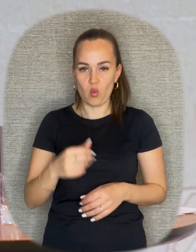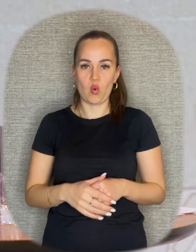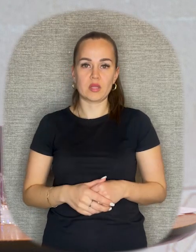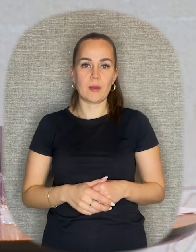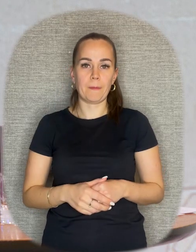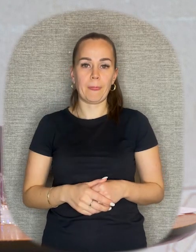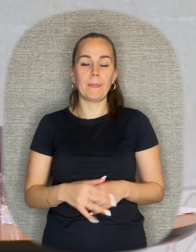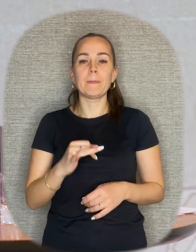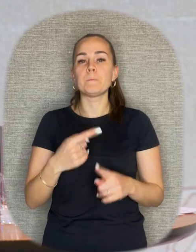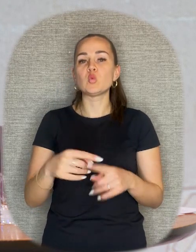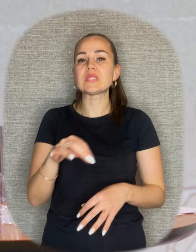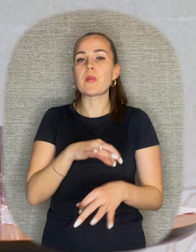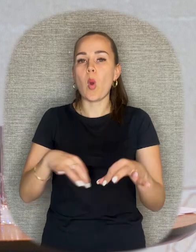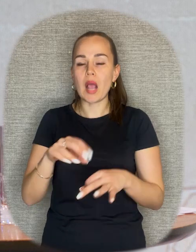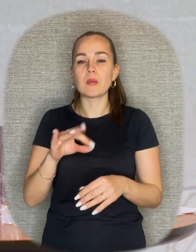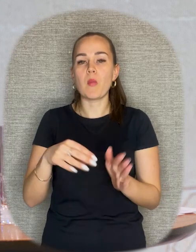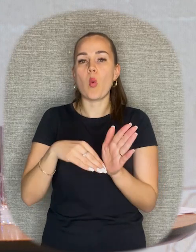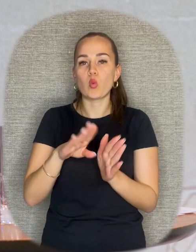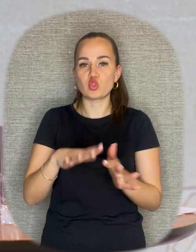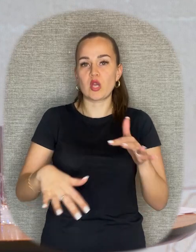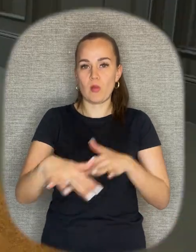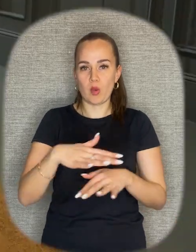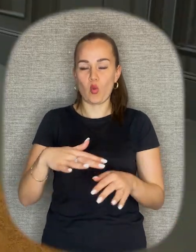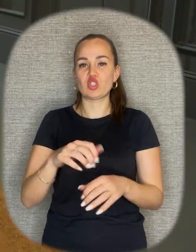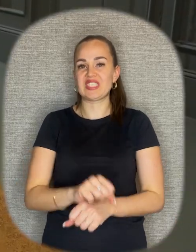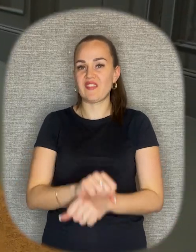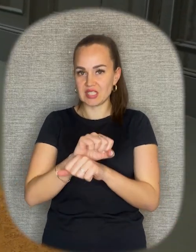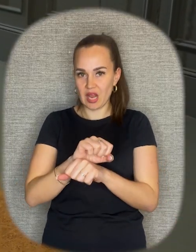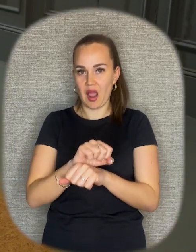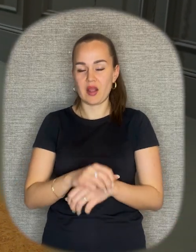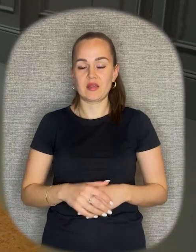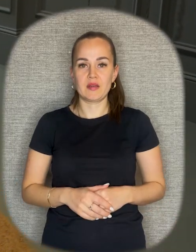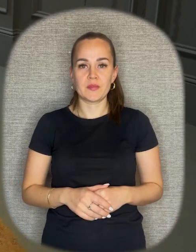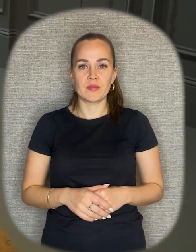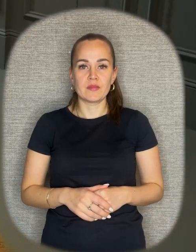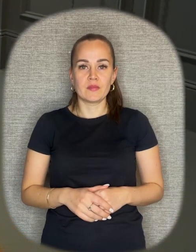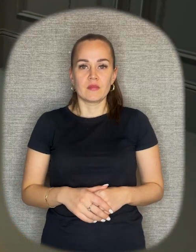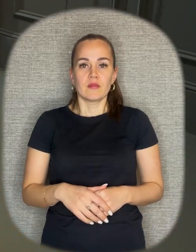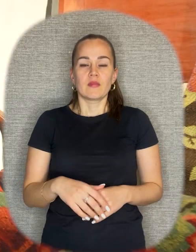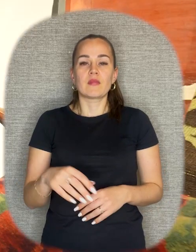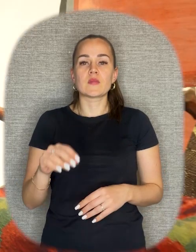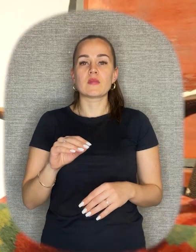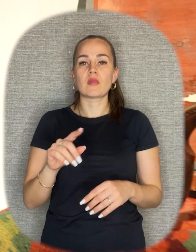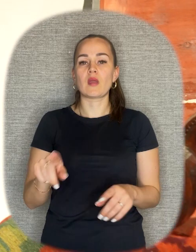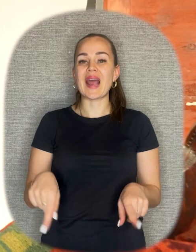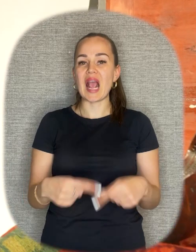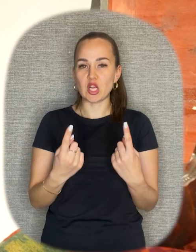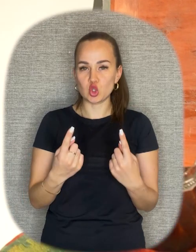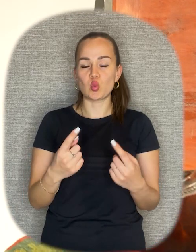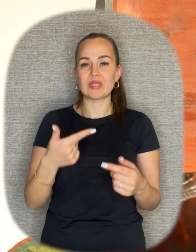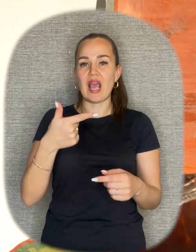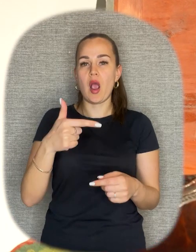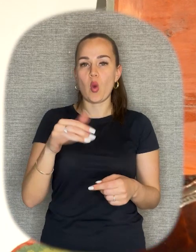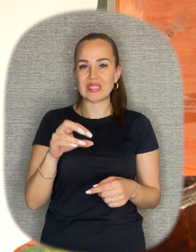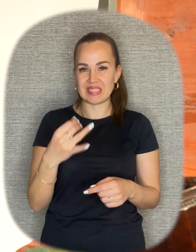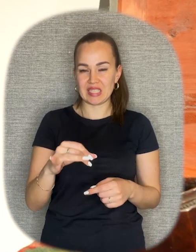рассматриваться и предложения Архитекторов сорок второго года постоянные проекты по реконструкции или улучшению